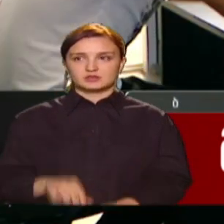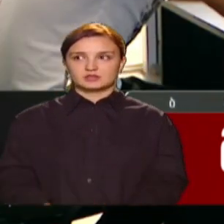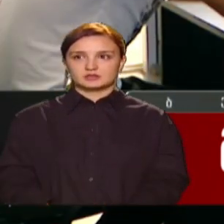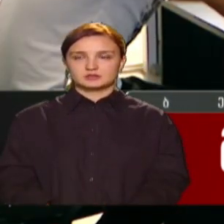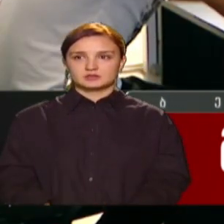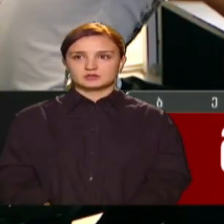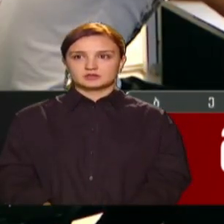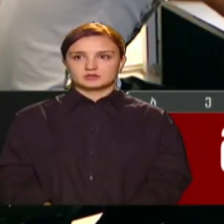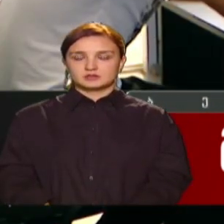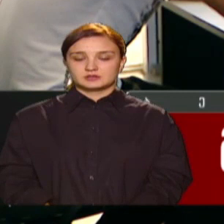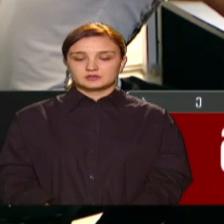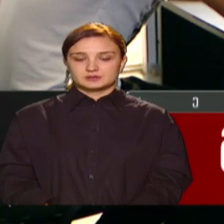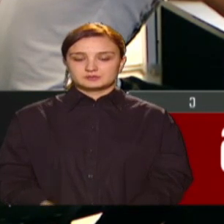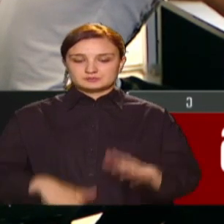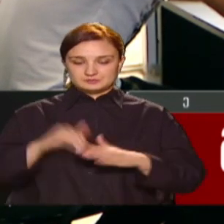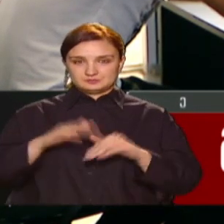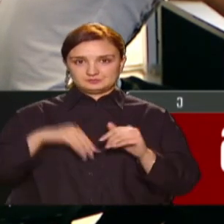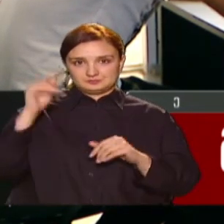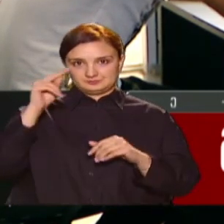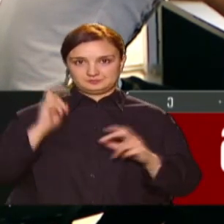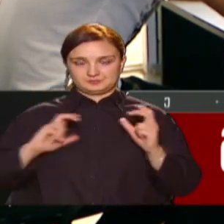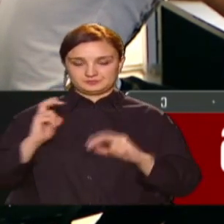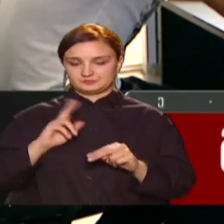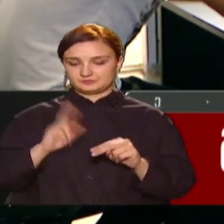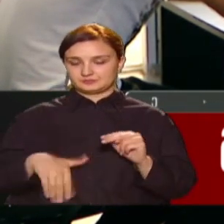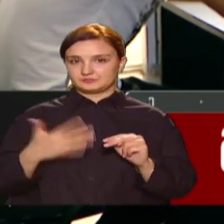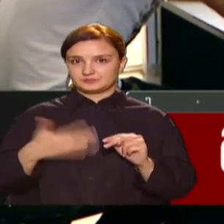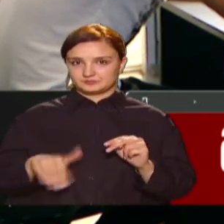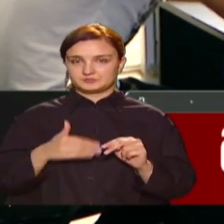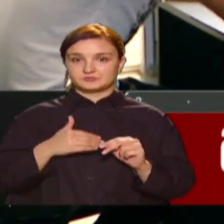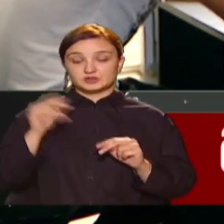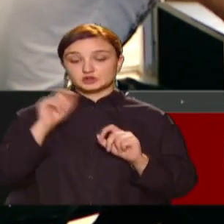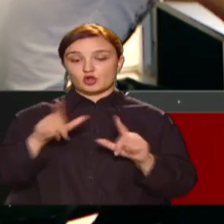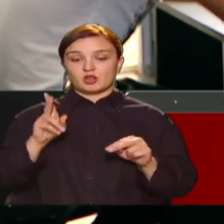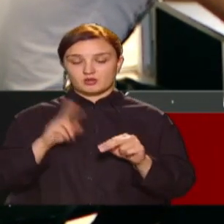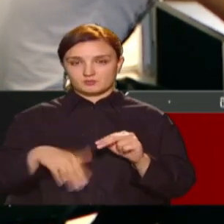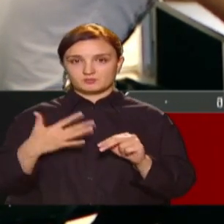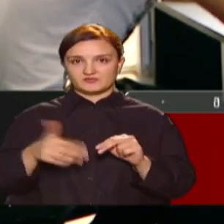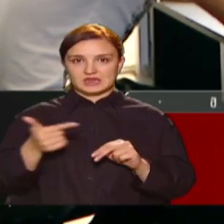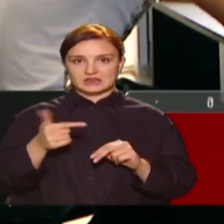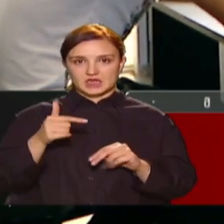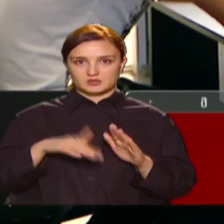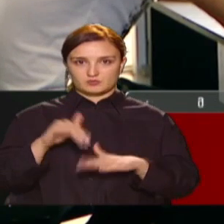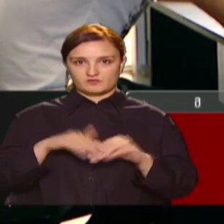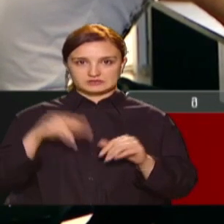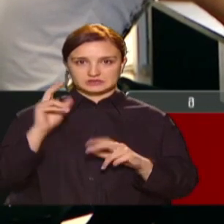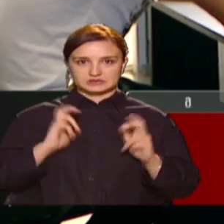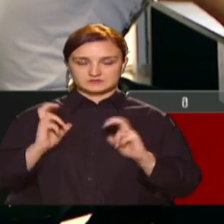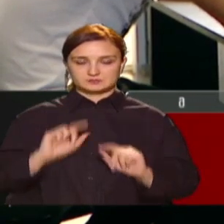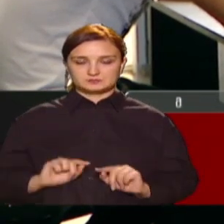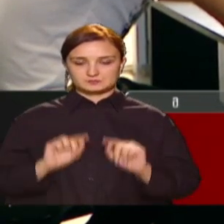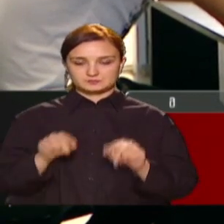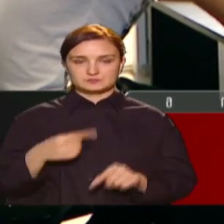Colista strule bishem de David, când ați văzut ero ce pare pia, că tânis profesorul s-a strule bilși, ikna gaum tinele ro,